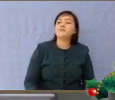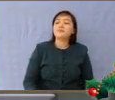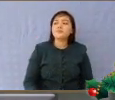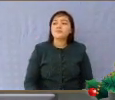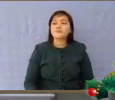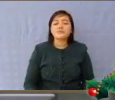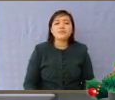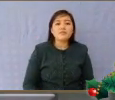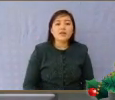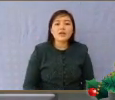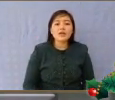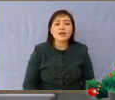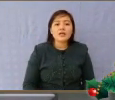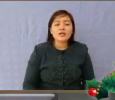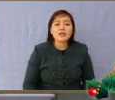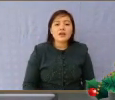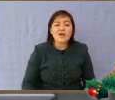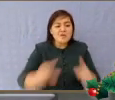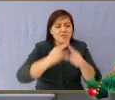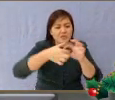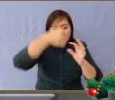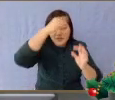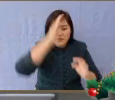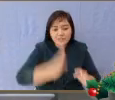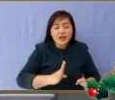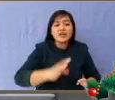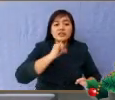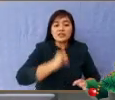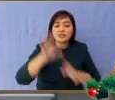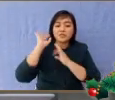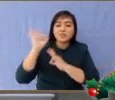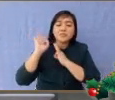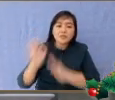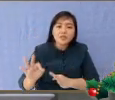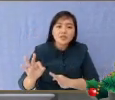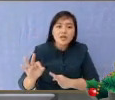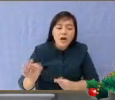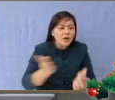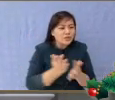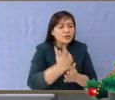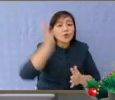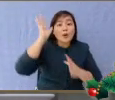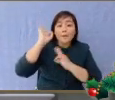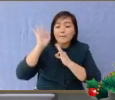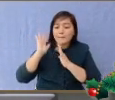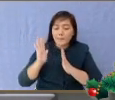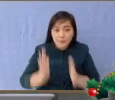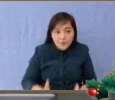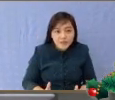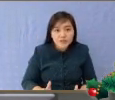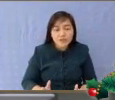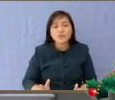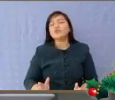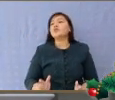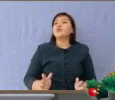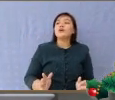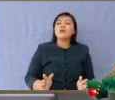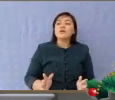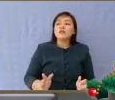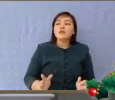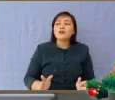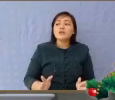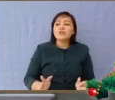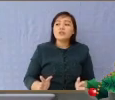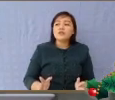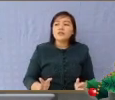pastor, sinasabi ng maraming preachers who stand behind this pulpit, na wala na pong ibang makakapag-settle ng problema